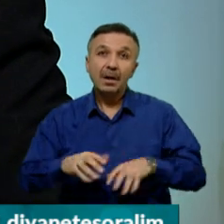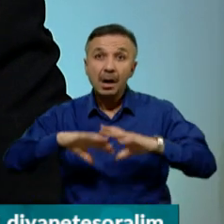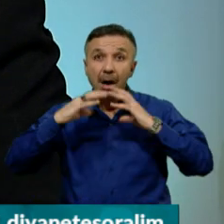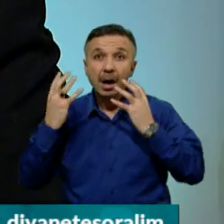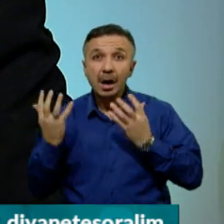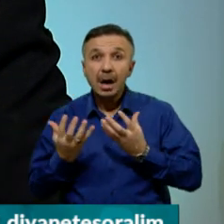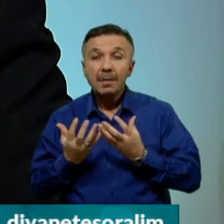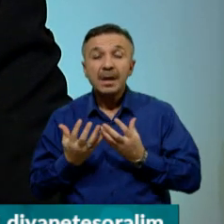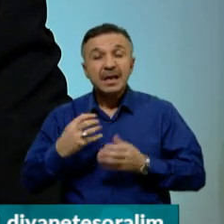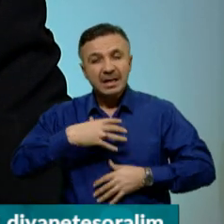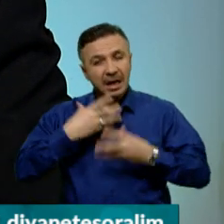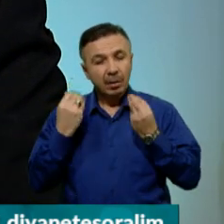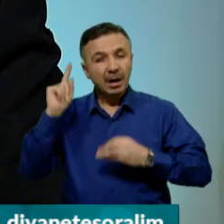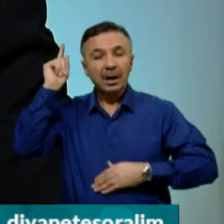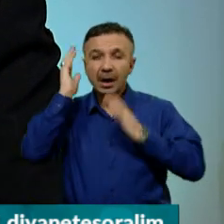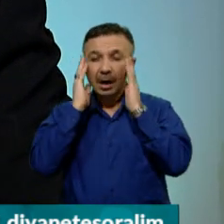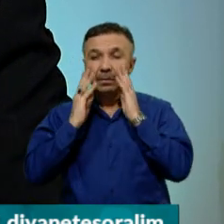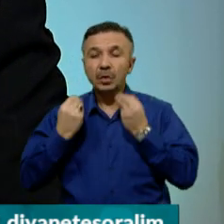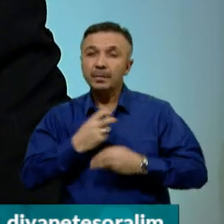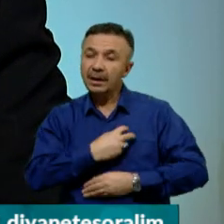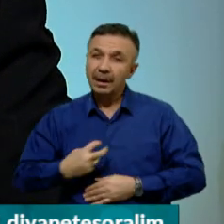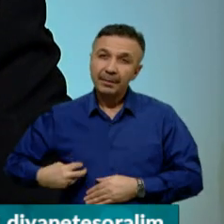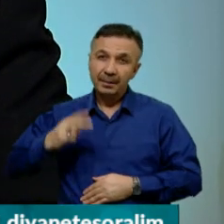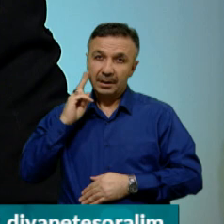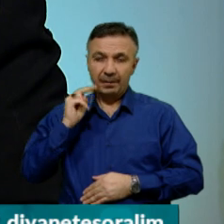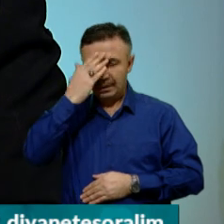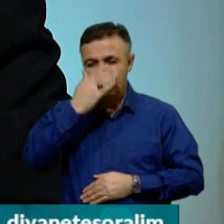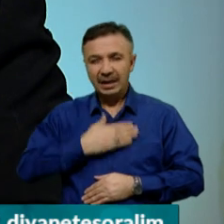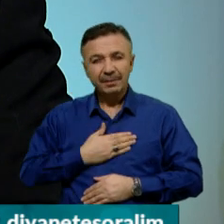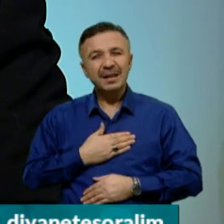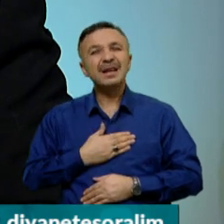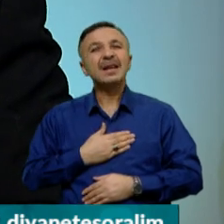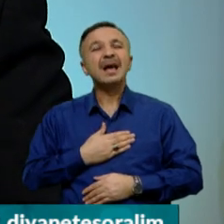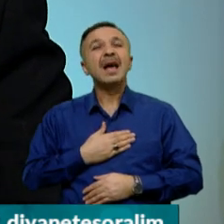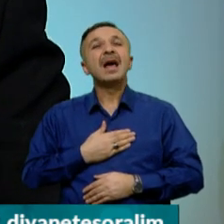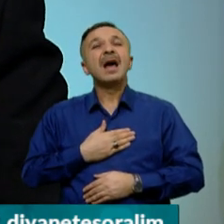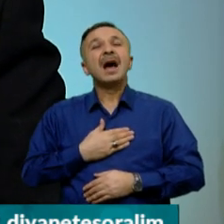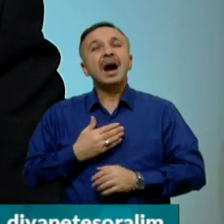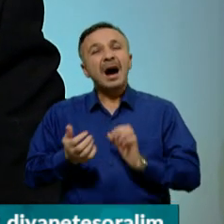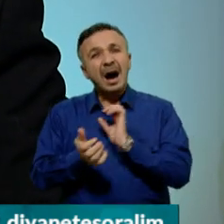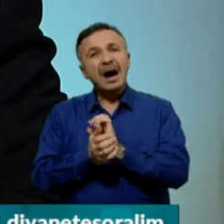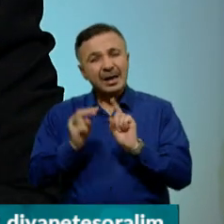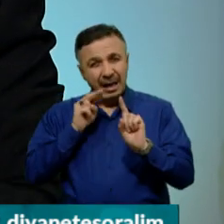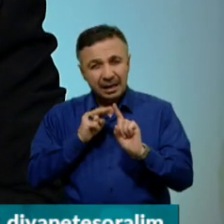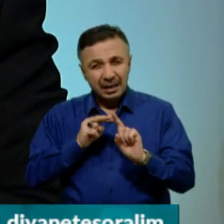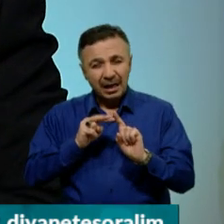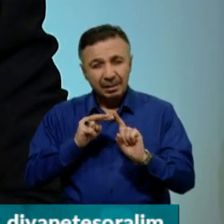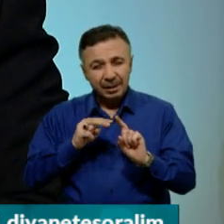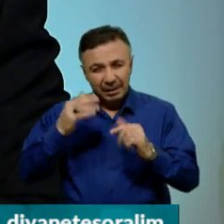rabbilalemin vessalatü vesselamü ala rasulina Muhammedin ve ala alihi ve sahbihi ecmain